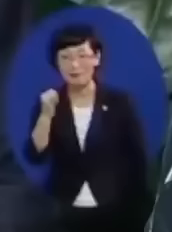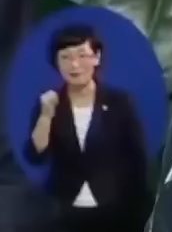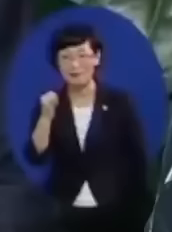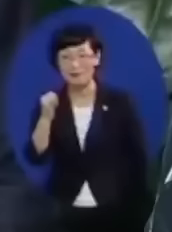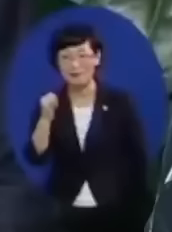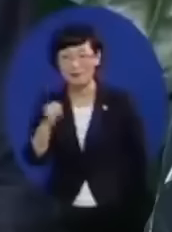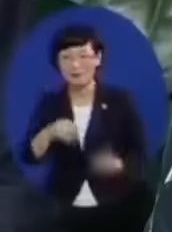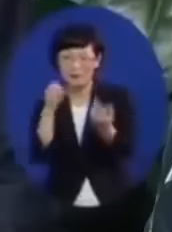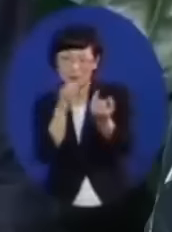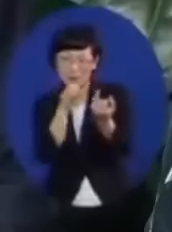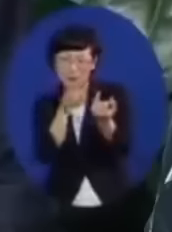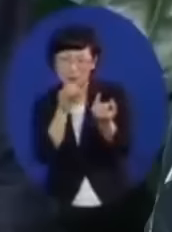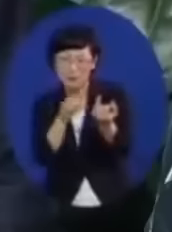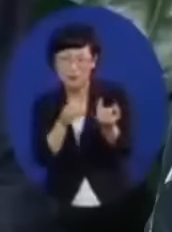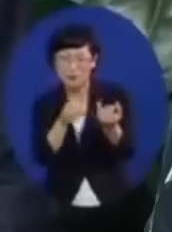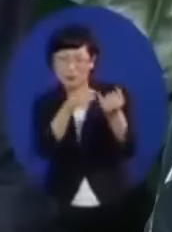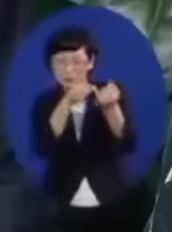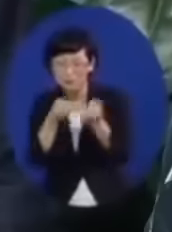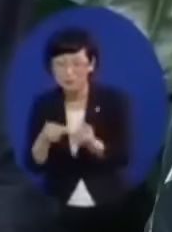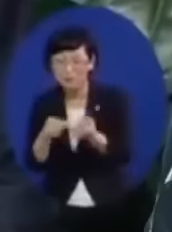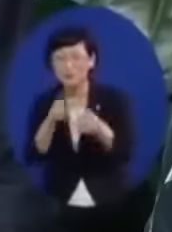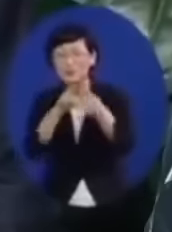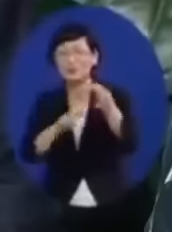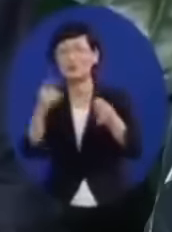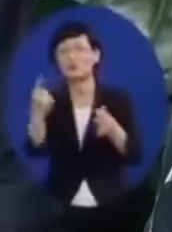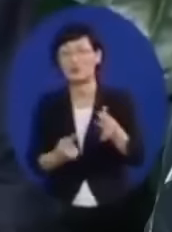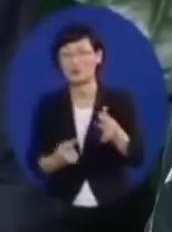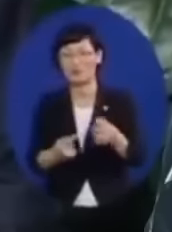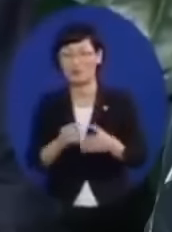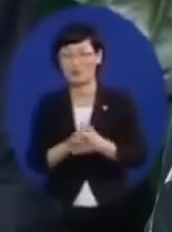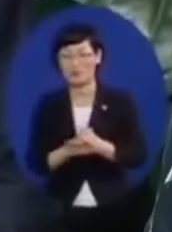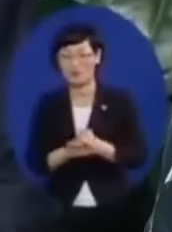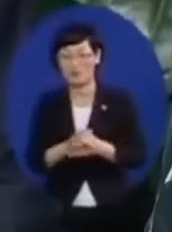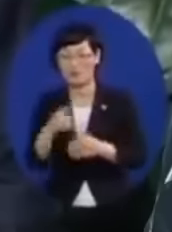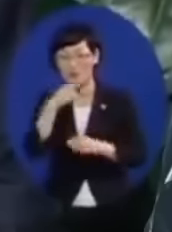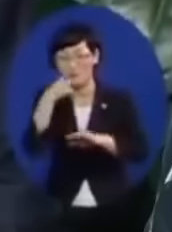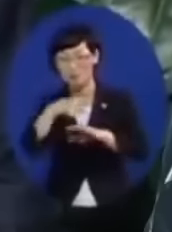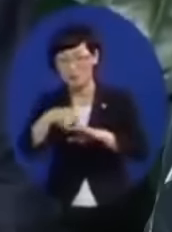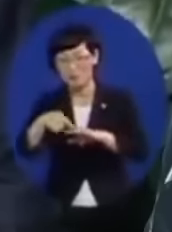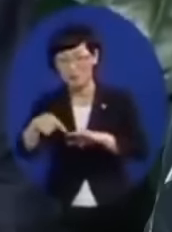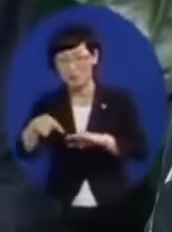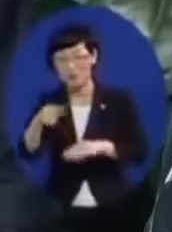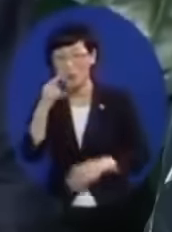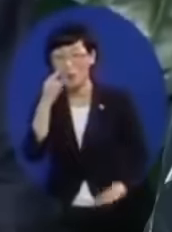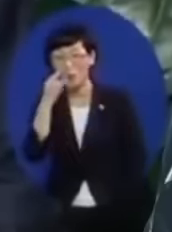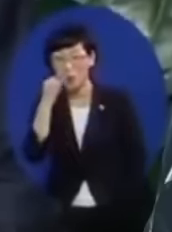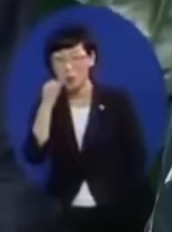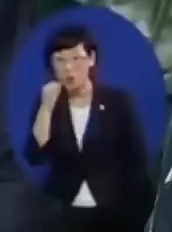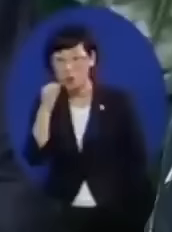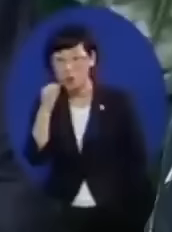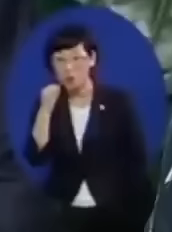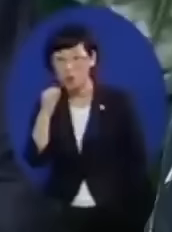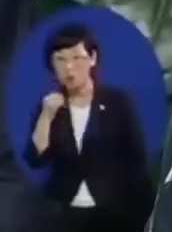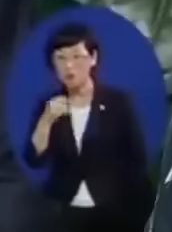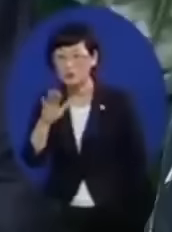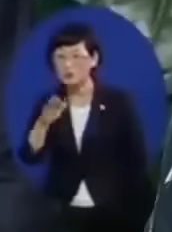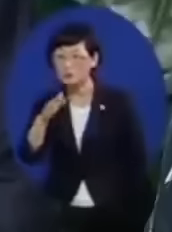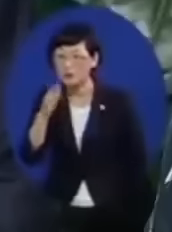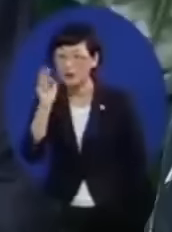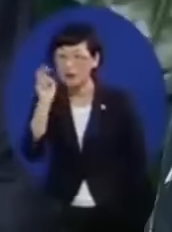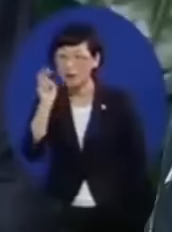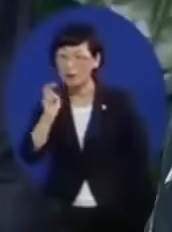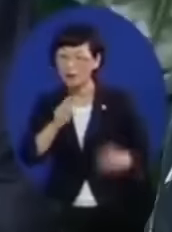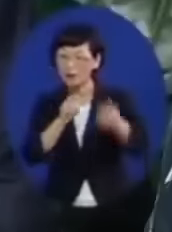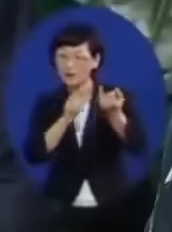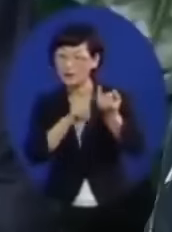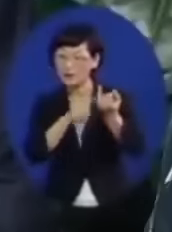그를 주께로 인도해 주신 것입니다. 그가 이르니까 친정 어머니가 아무래도 아흔 살은